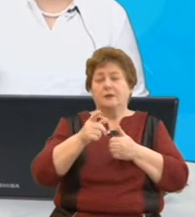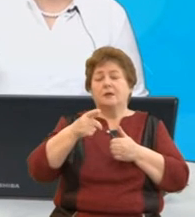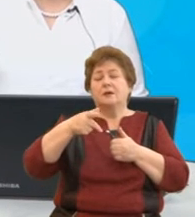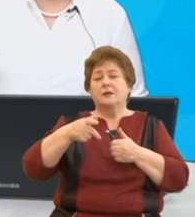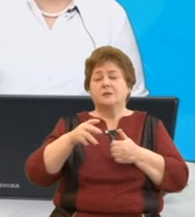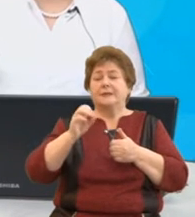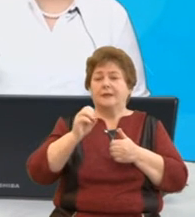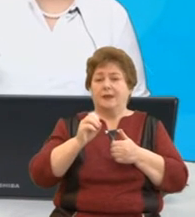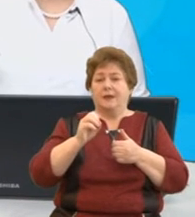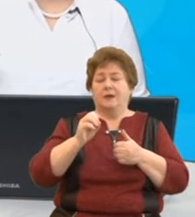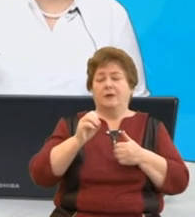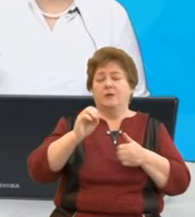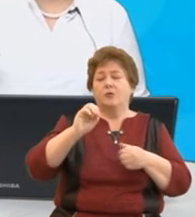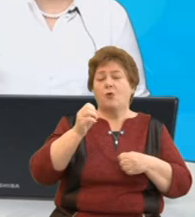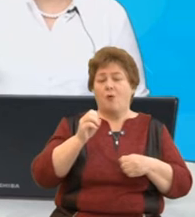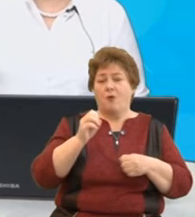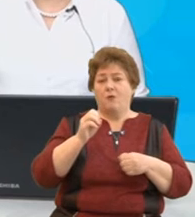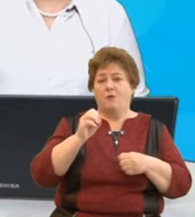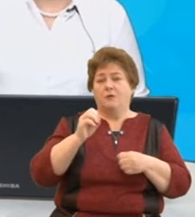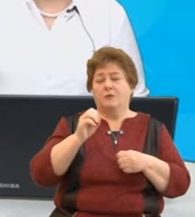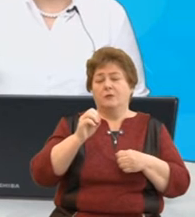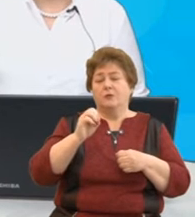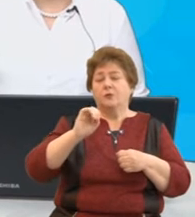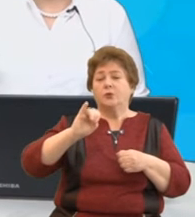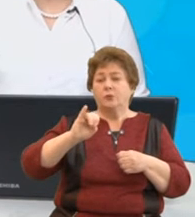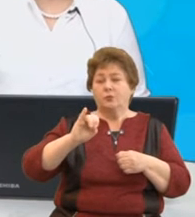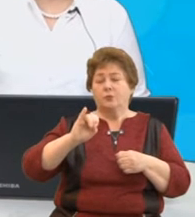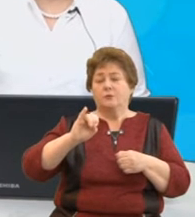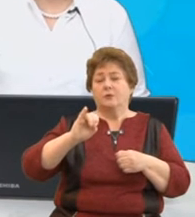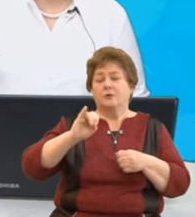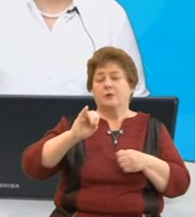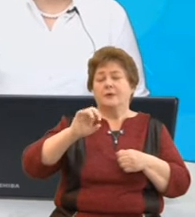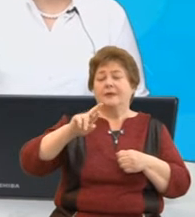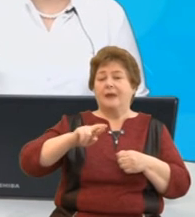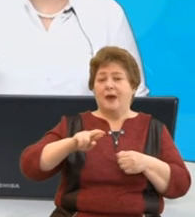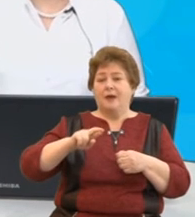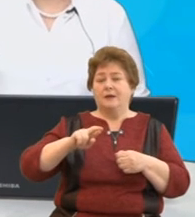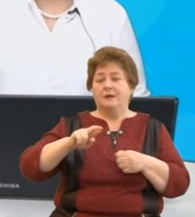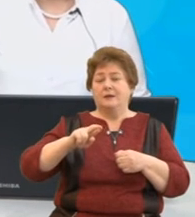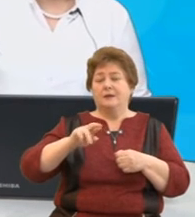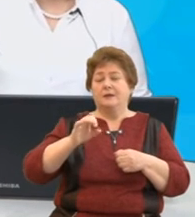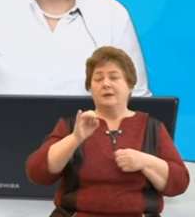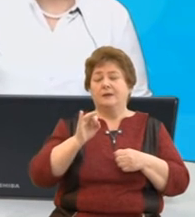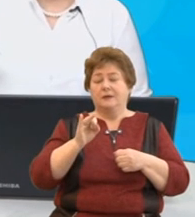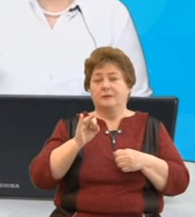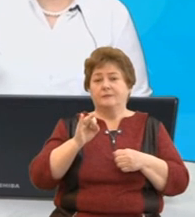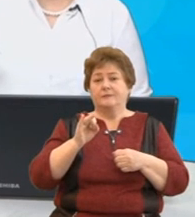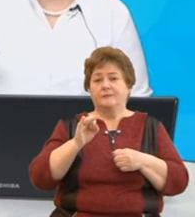е ё югу я и и